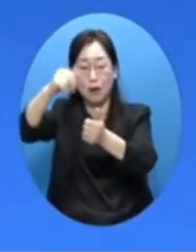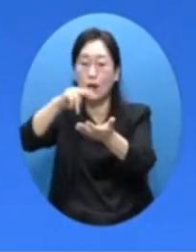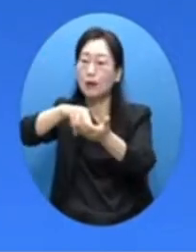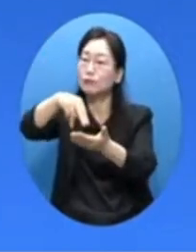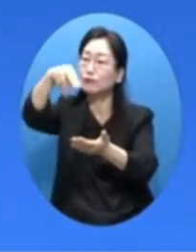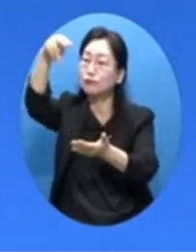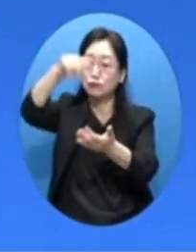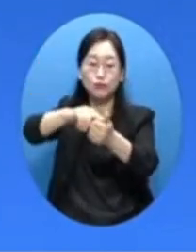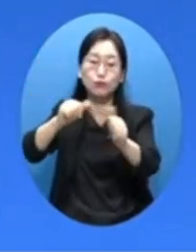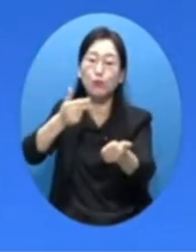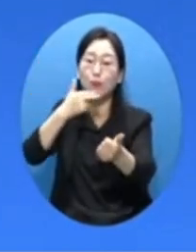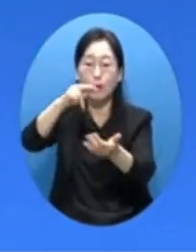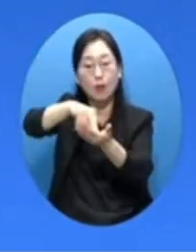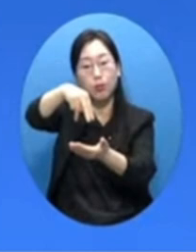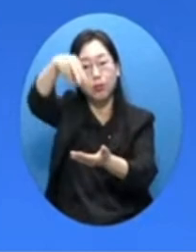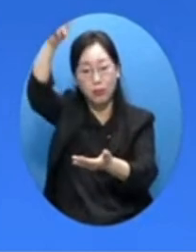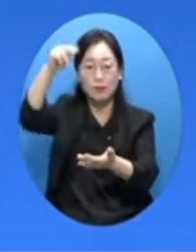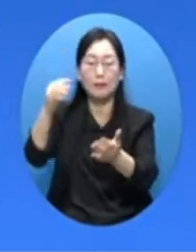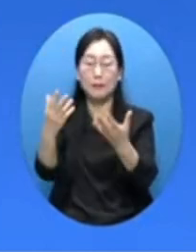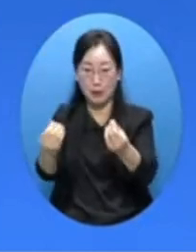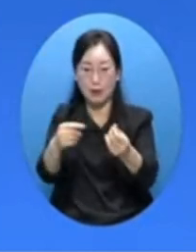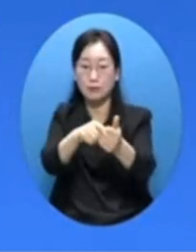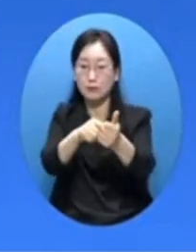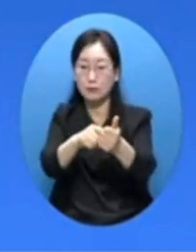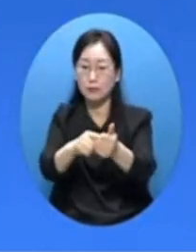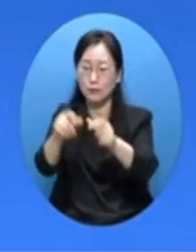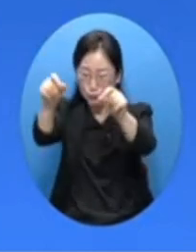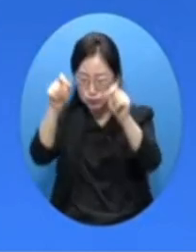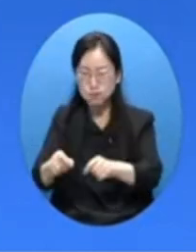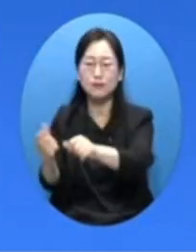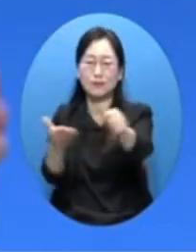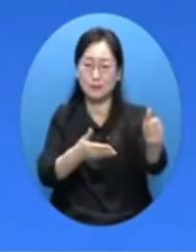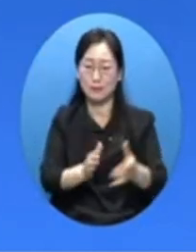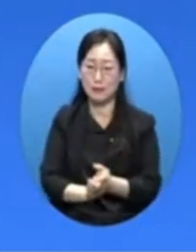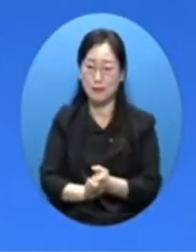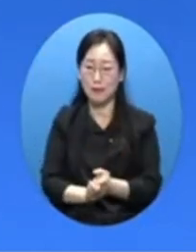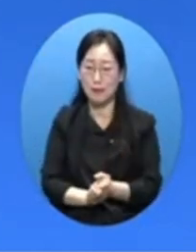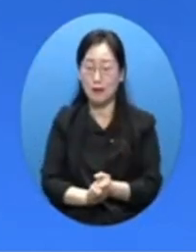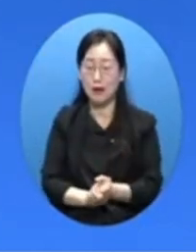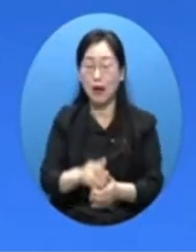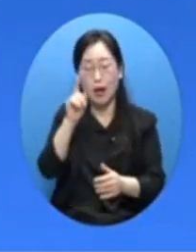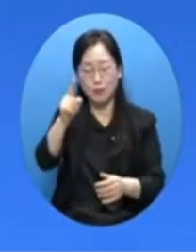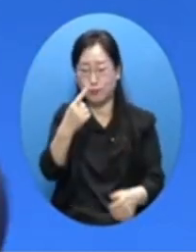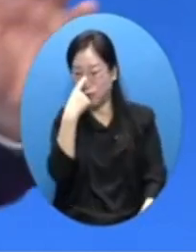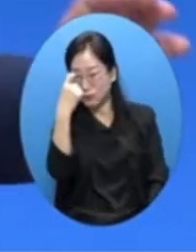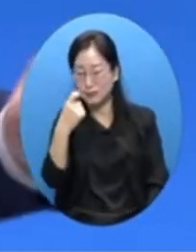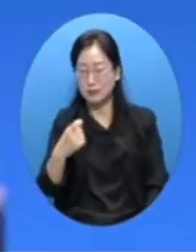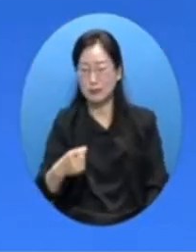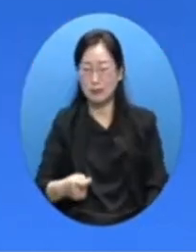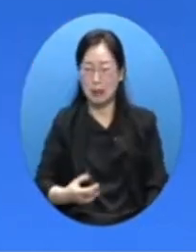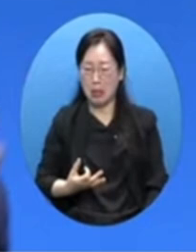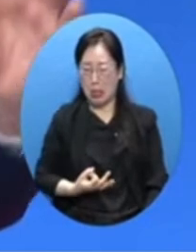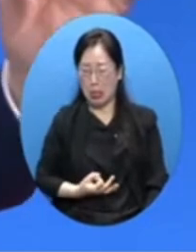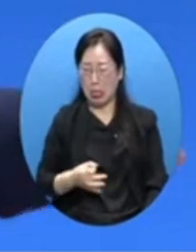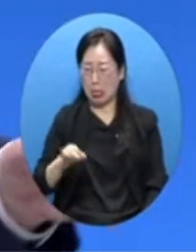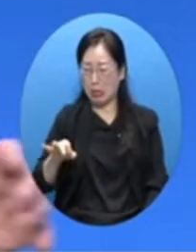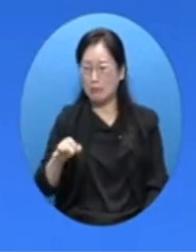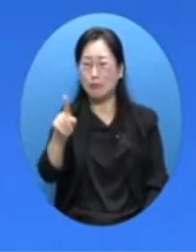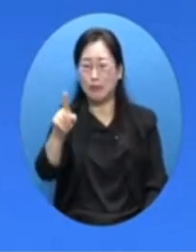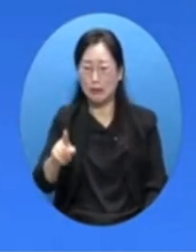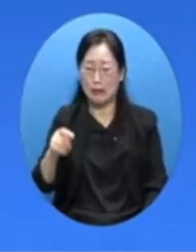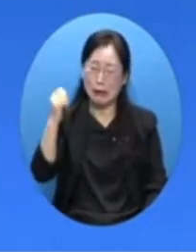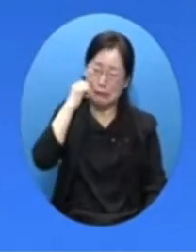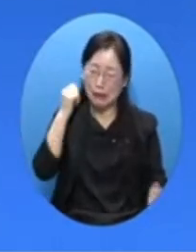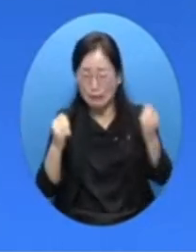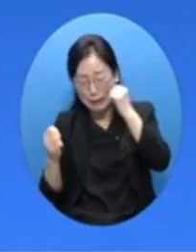않고 천국에 올라갔습니다. 그렇게 사시기 바랍니다. 한번 살면 멋있게 살아야지. 왜 째째하게 밤낮 이리 치우고